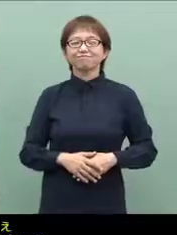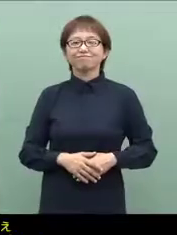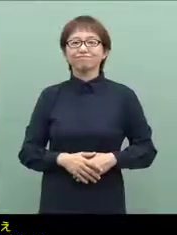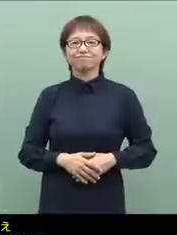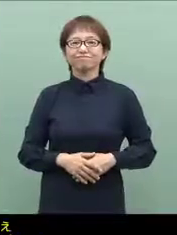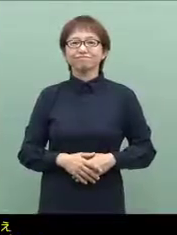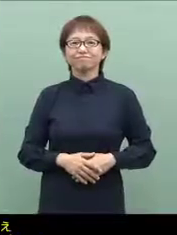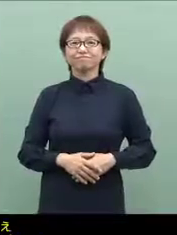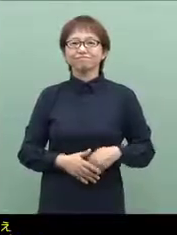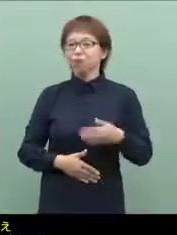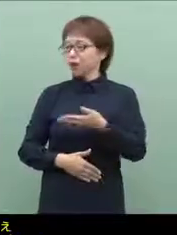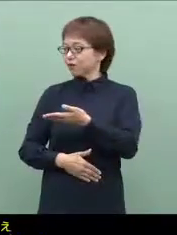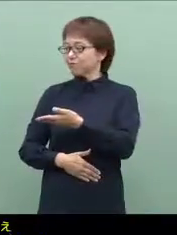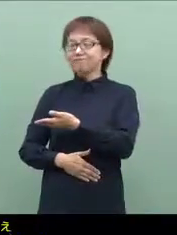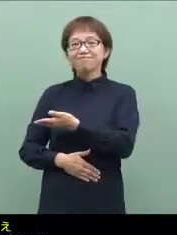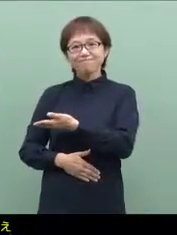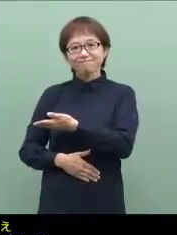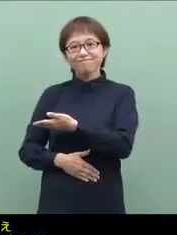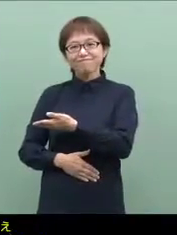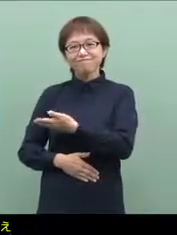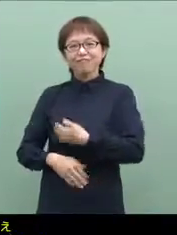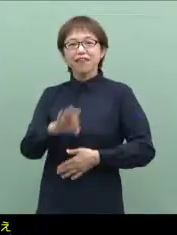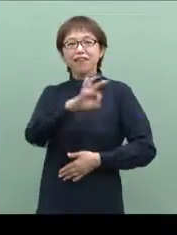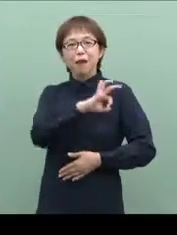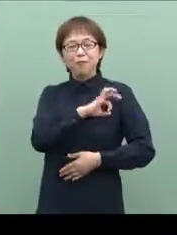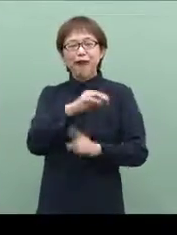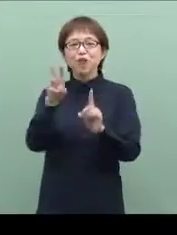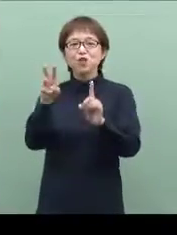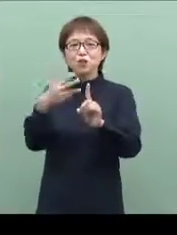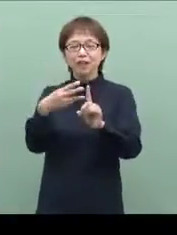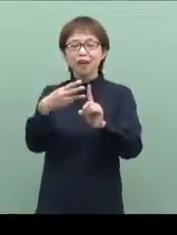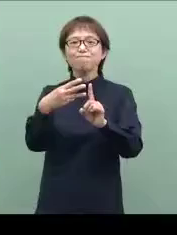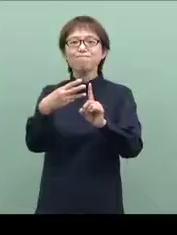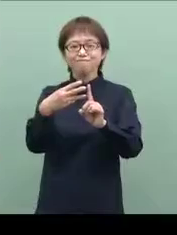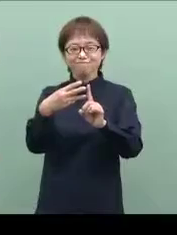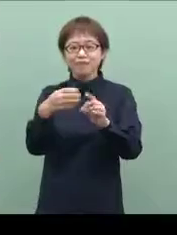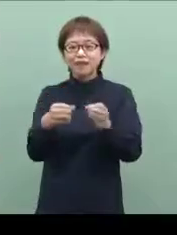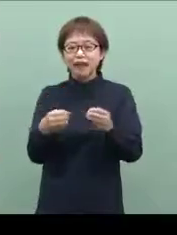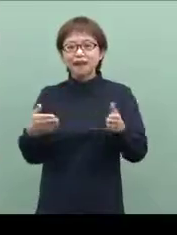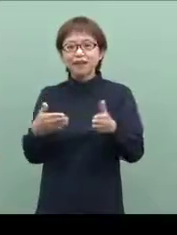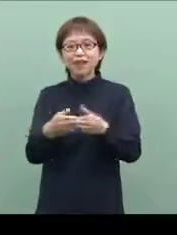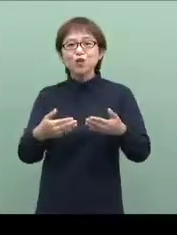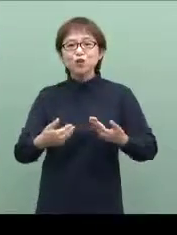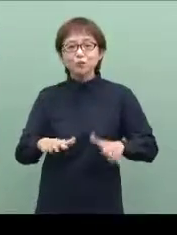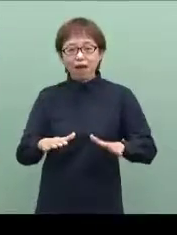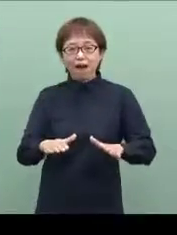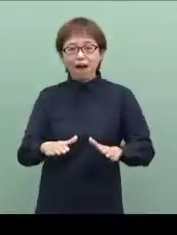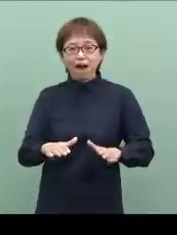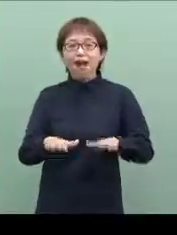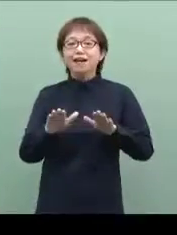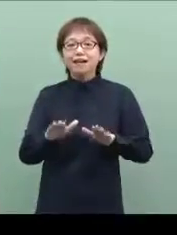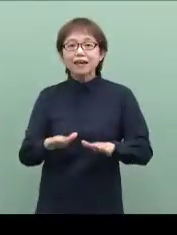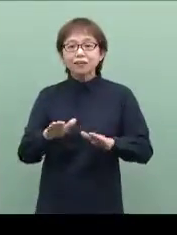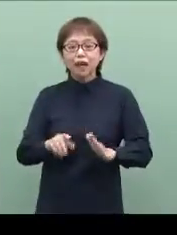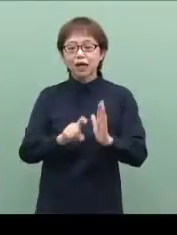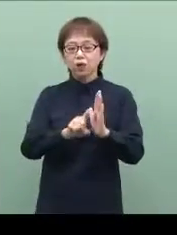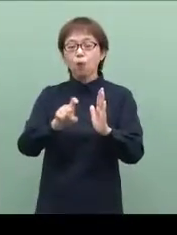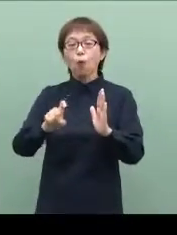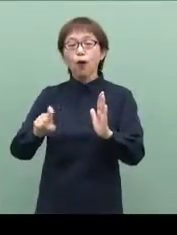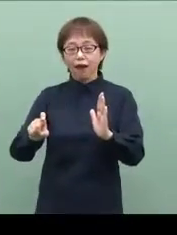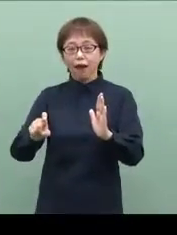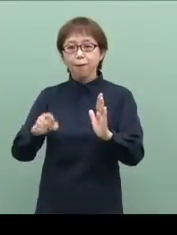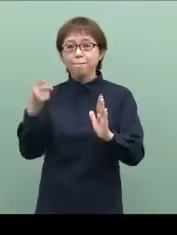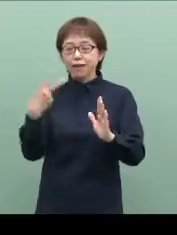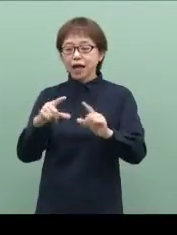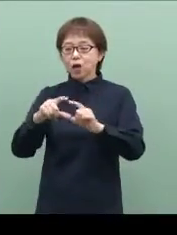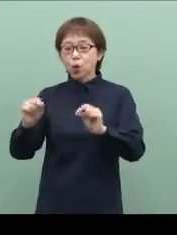ところでこちらのキャラクターの名前は杉さん。長崎市出身で近代統計の祖とも言われ、